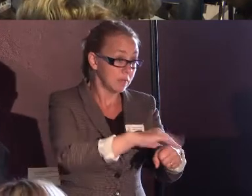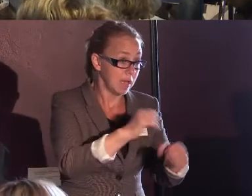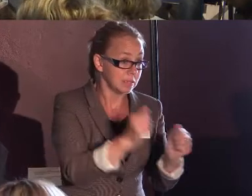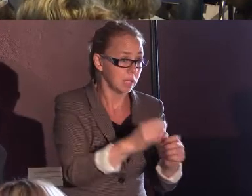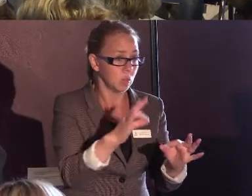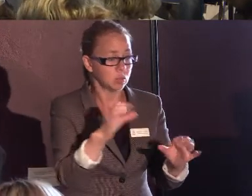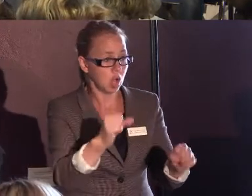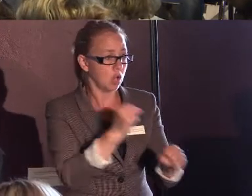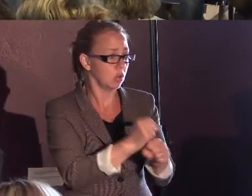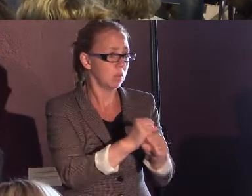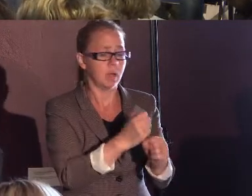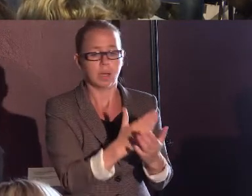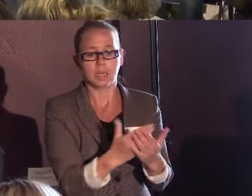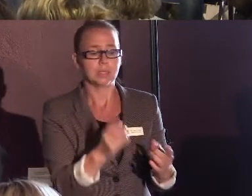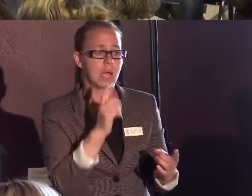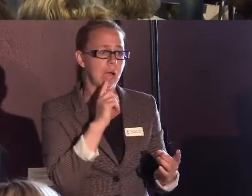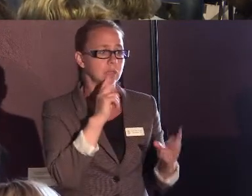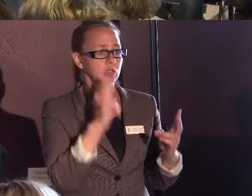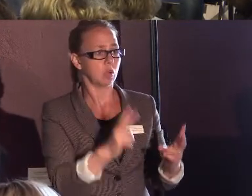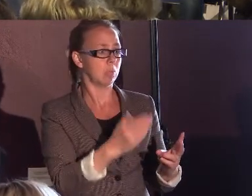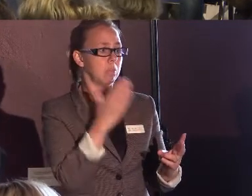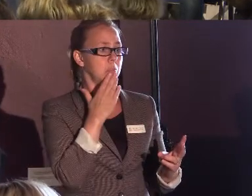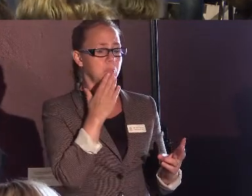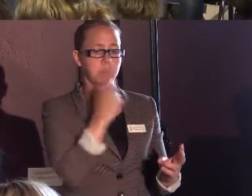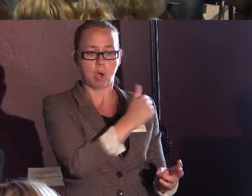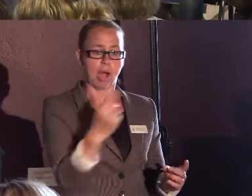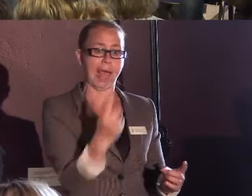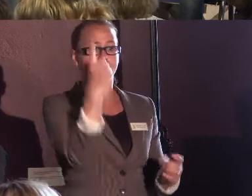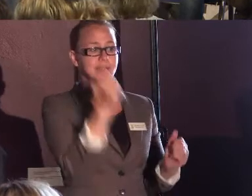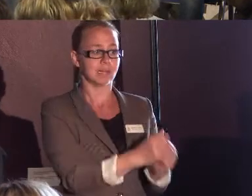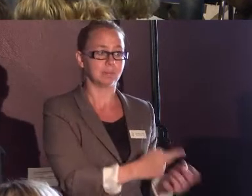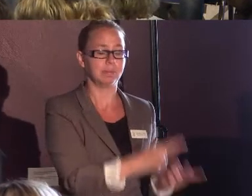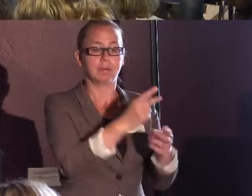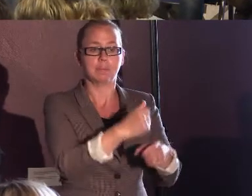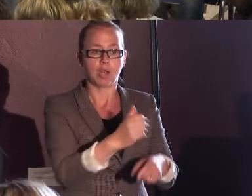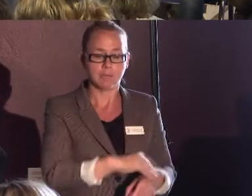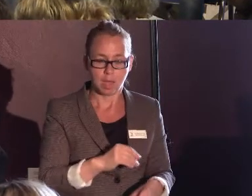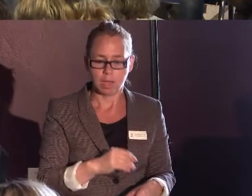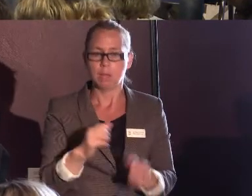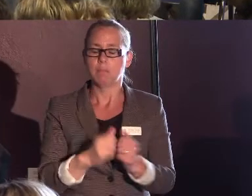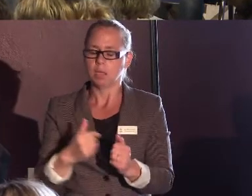att arbeta inte alltid är det som är allenarådande. Och det har,